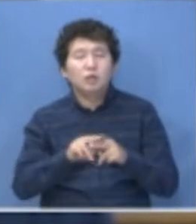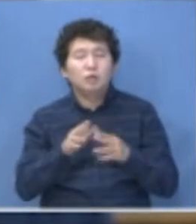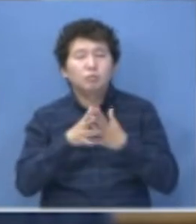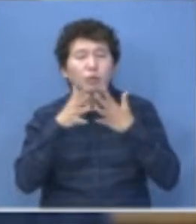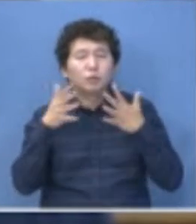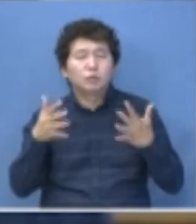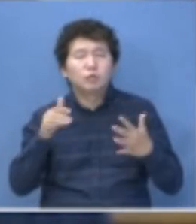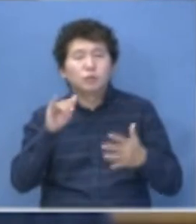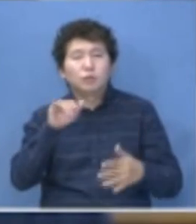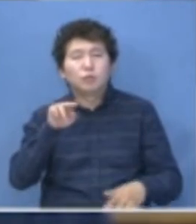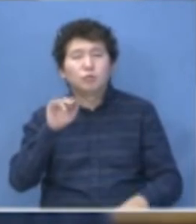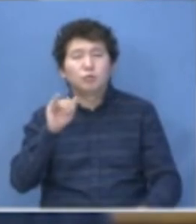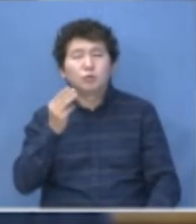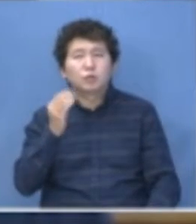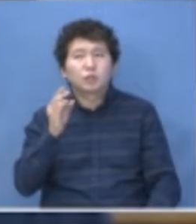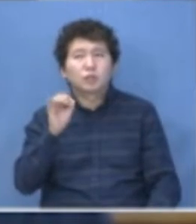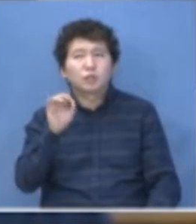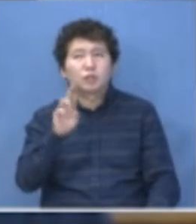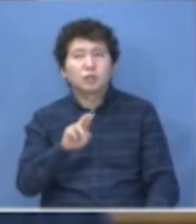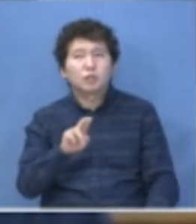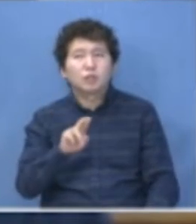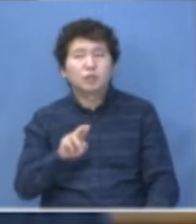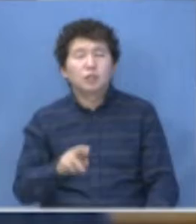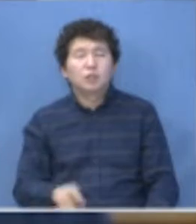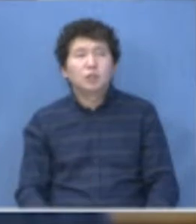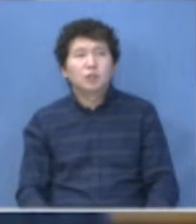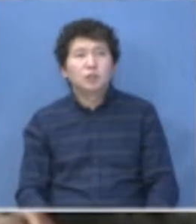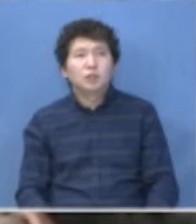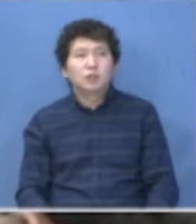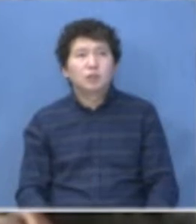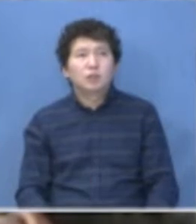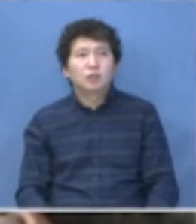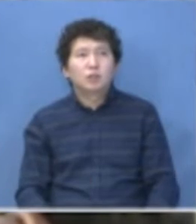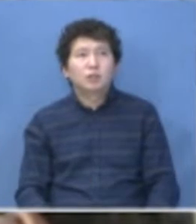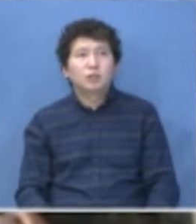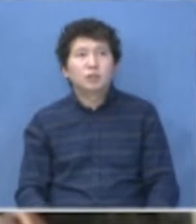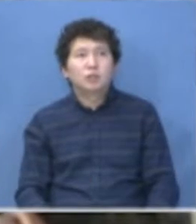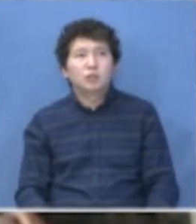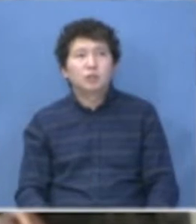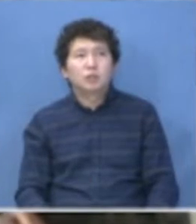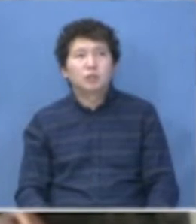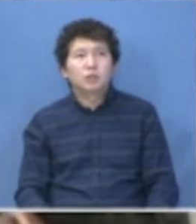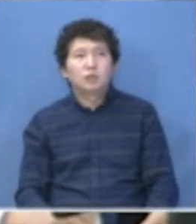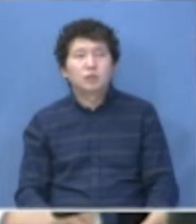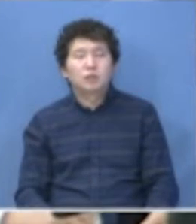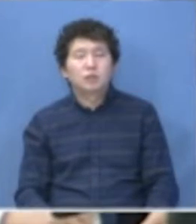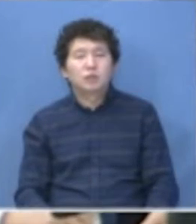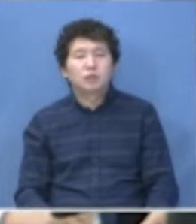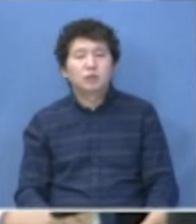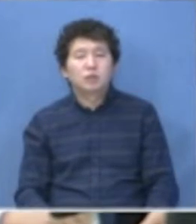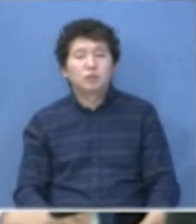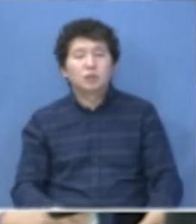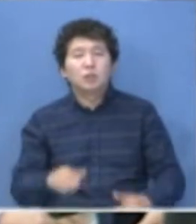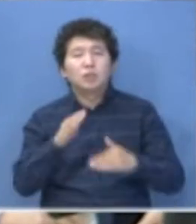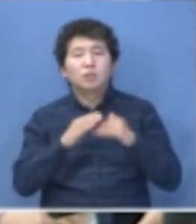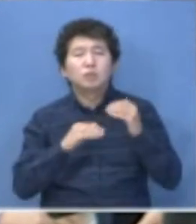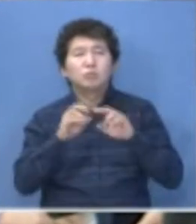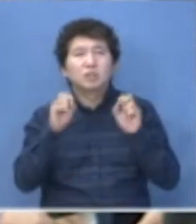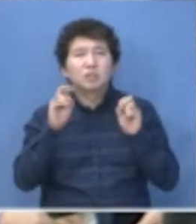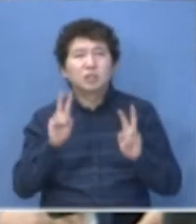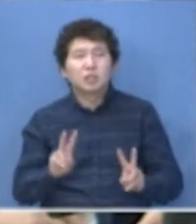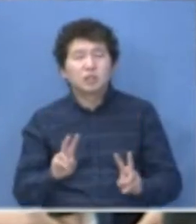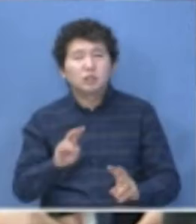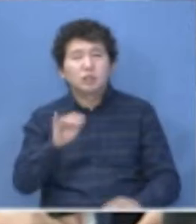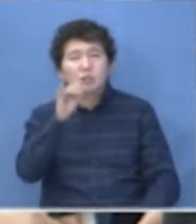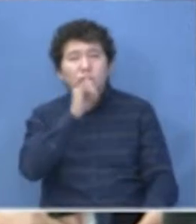упущение. Необходимо, наконец, запустить систему добровольного медицинского страхования. Эксперты не могут не признать того